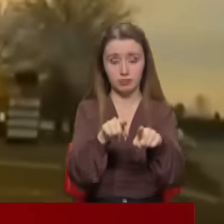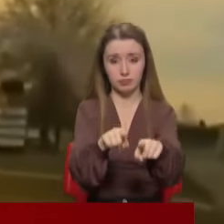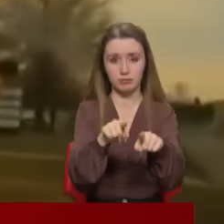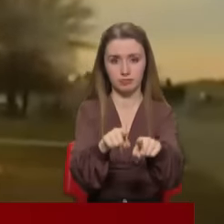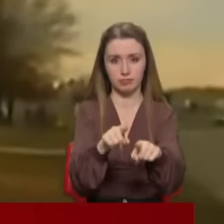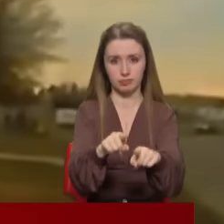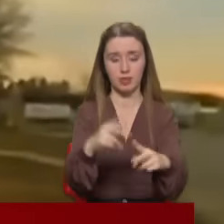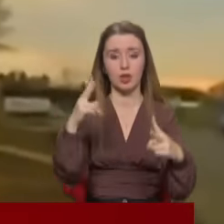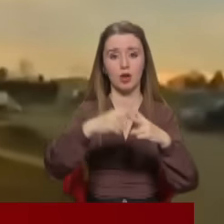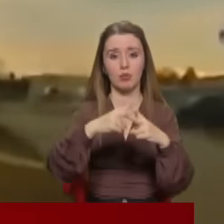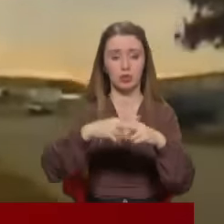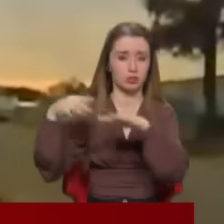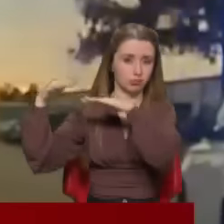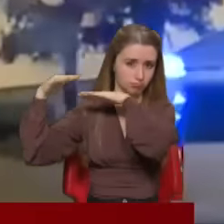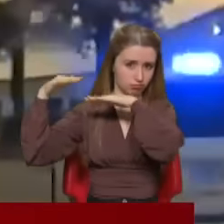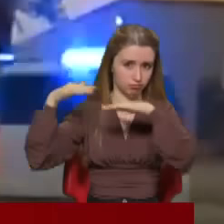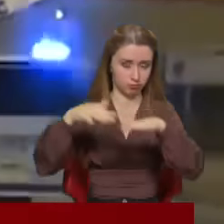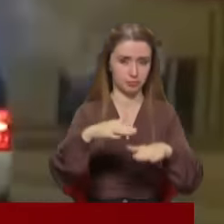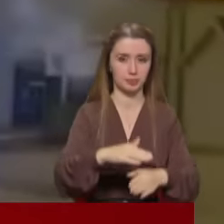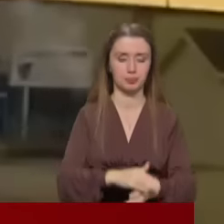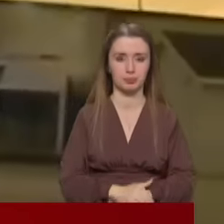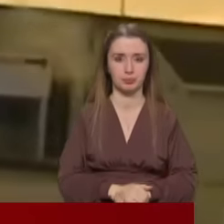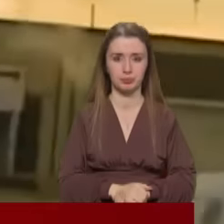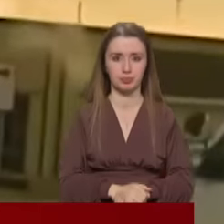polis aracı katıldı.